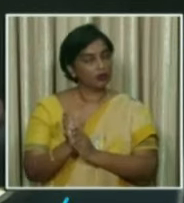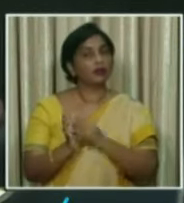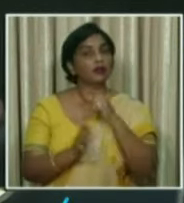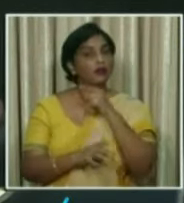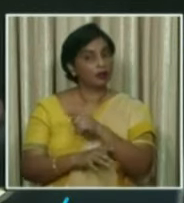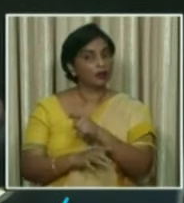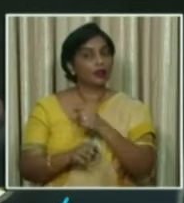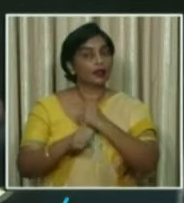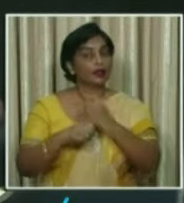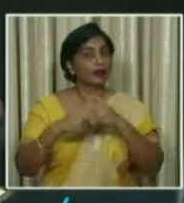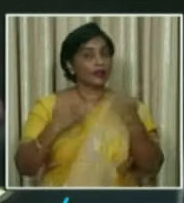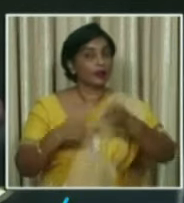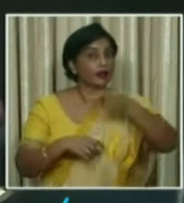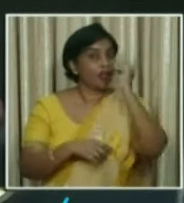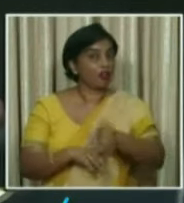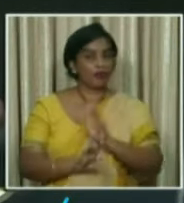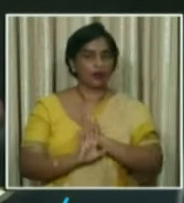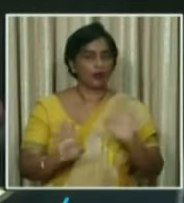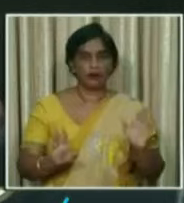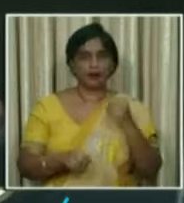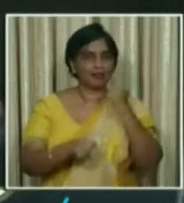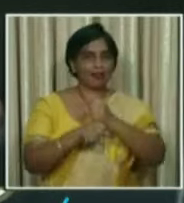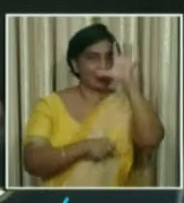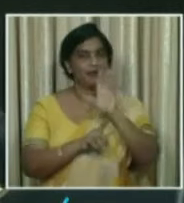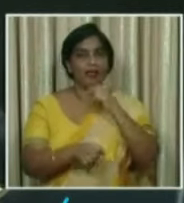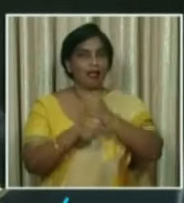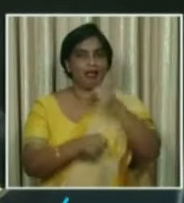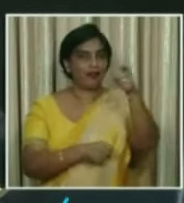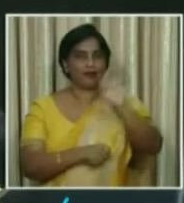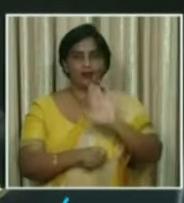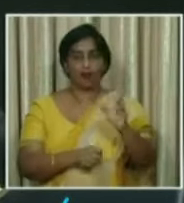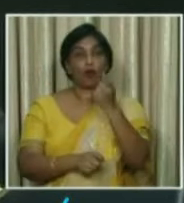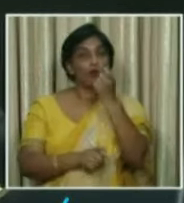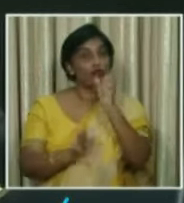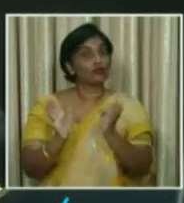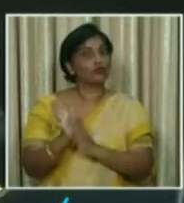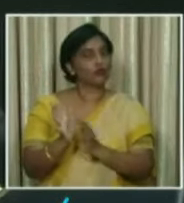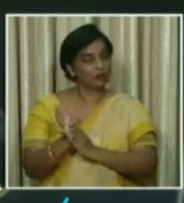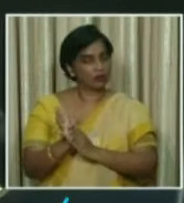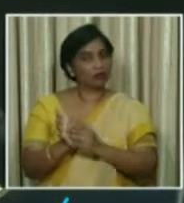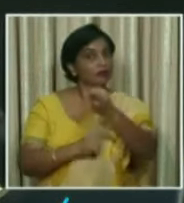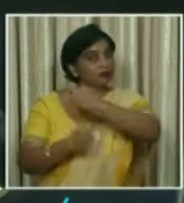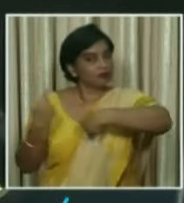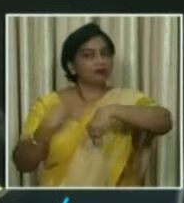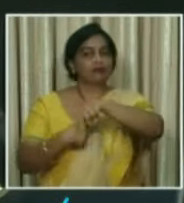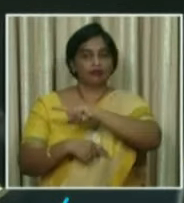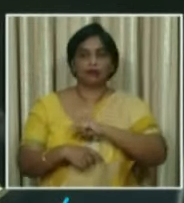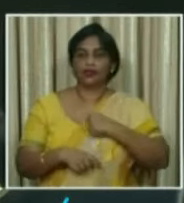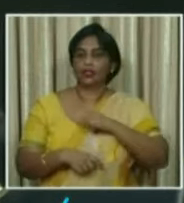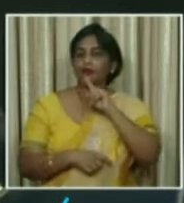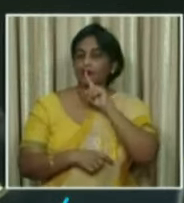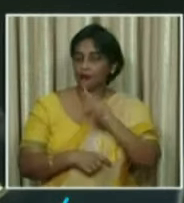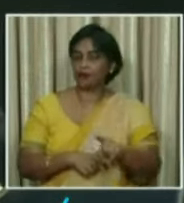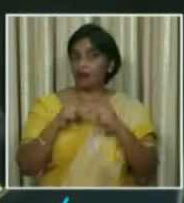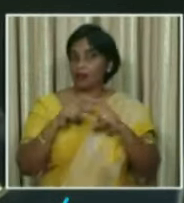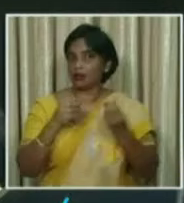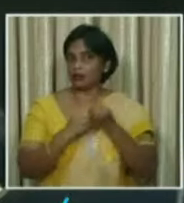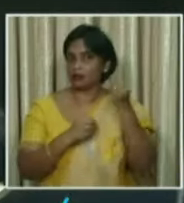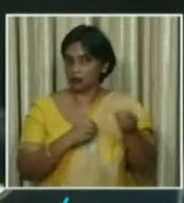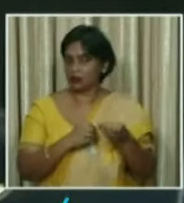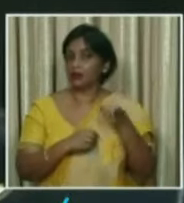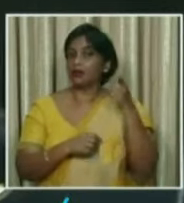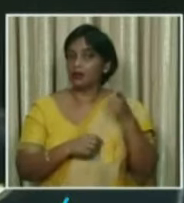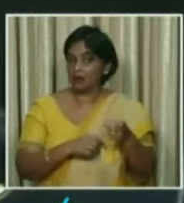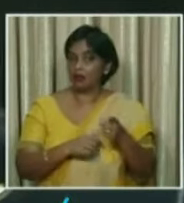ඒගොල්ලොන්ගේ ගැසට් එක අප්‍රූව් කරේ නැත්තේ. නැතු ආණ්ඩුවෙන් ගෙනාපු දෙයක් නෙමෙයි මේක. මුදල් කාර්ක සභාවේ තමයි අපි රිෆියුස් කරේ ලයිසන් එක දෙන එක. ඒක